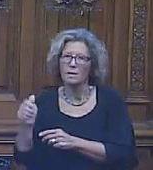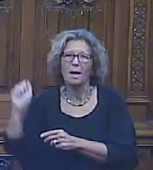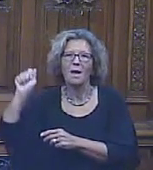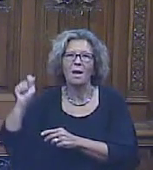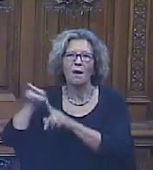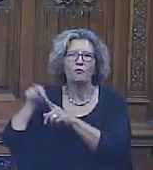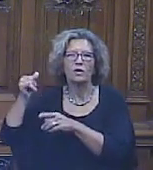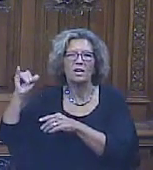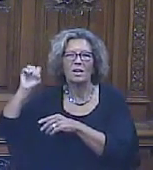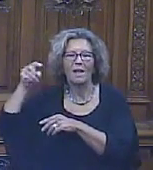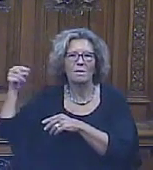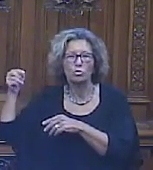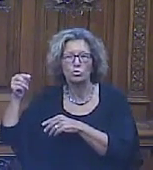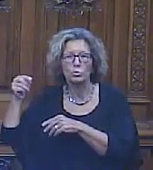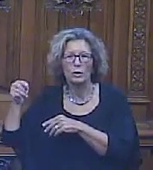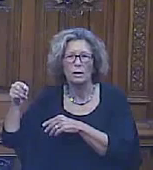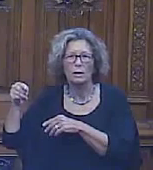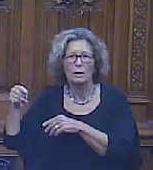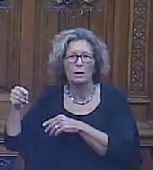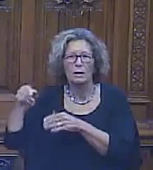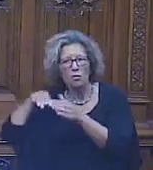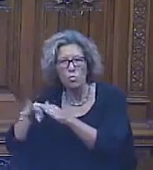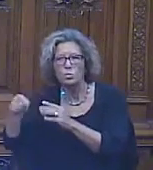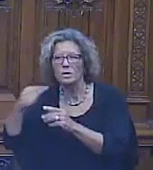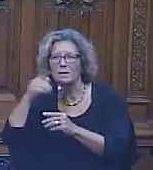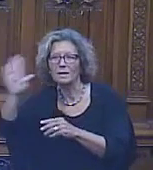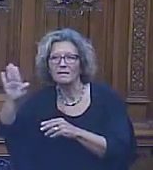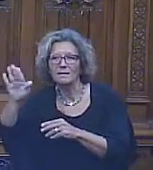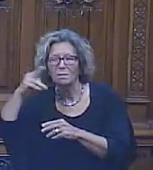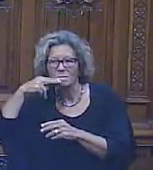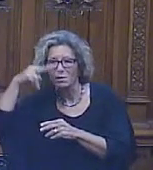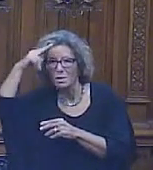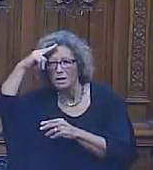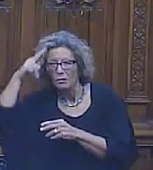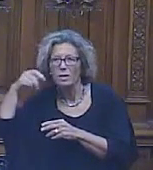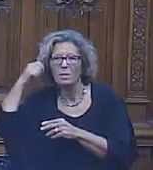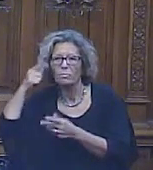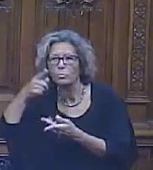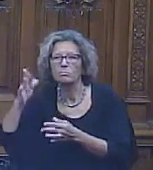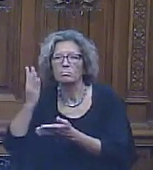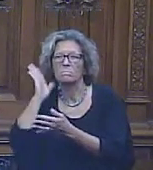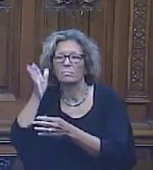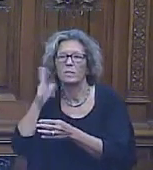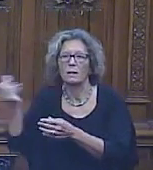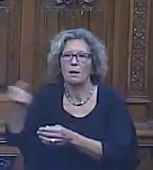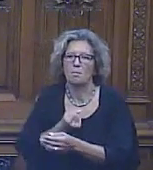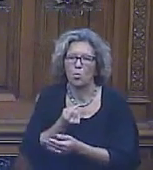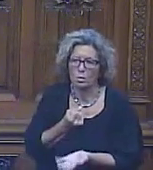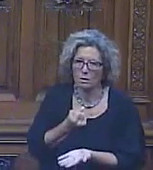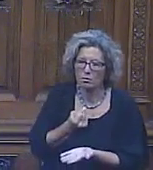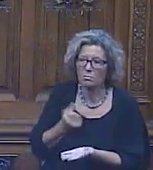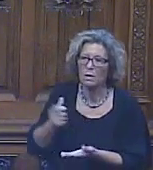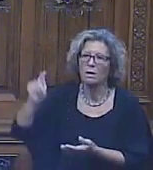afghanischer Flüchtling den Telefonanruf erhalten hat, dass sein Vater von den Taliban ermordet